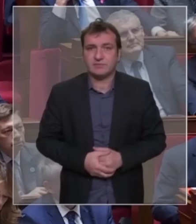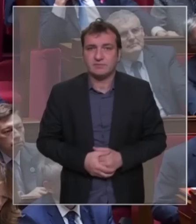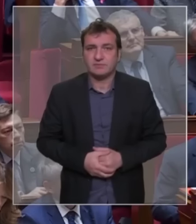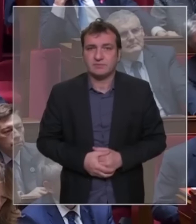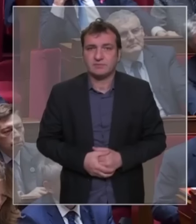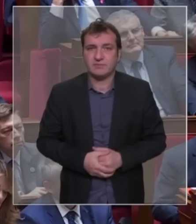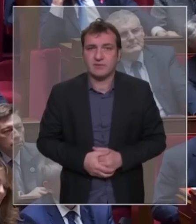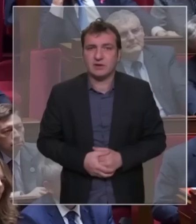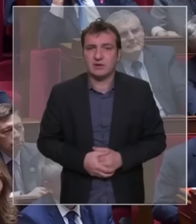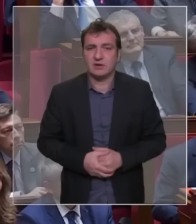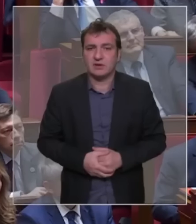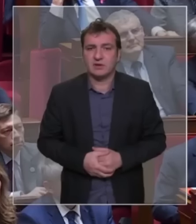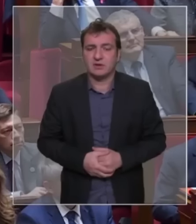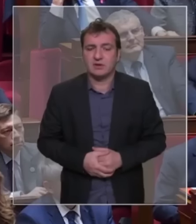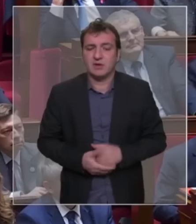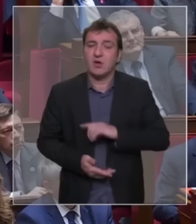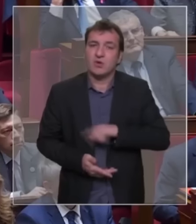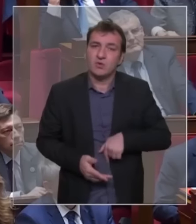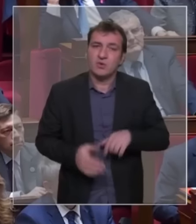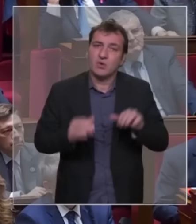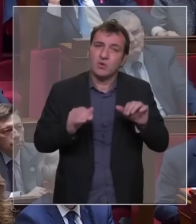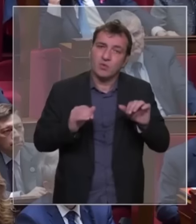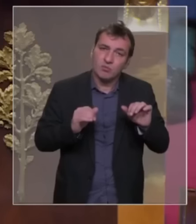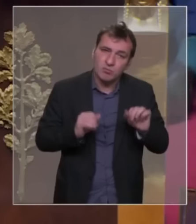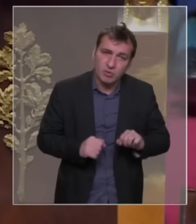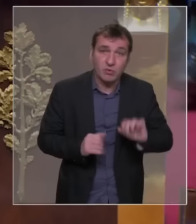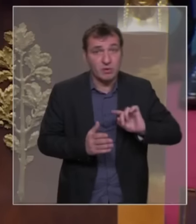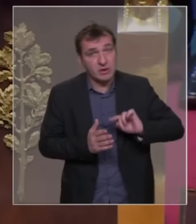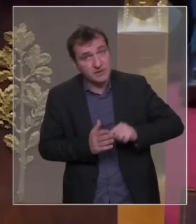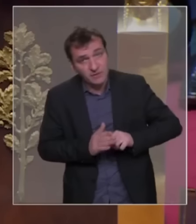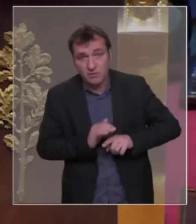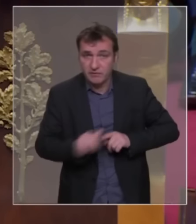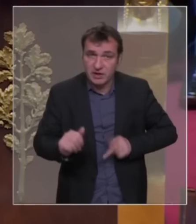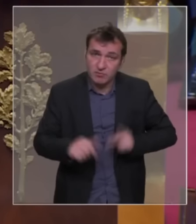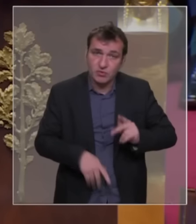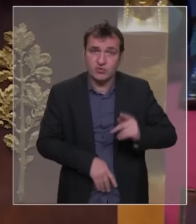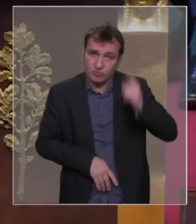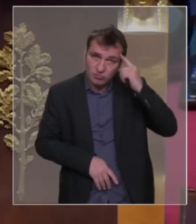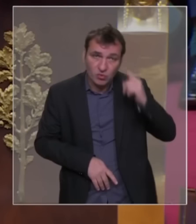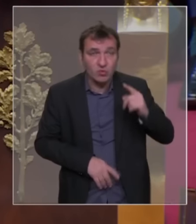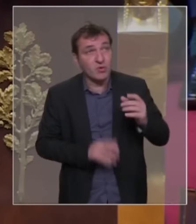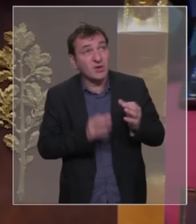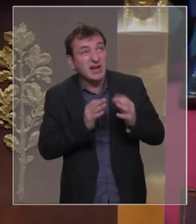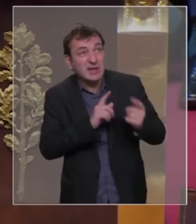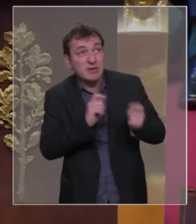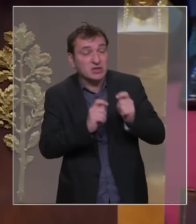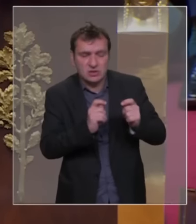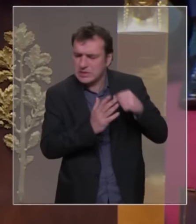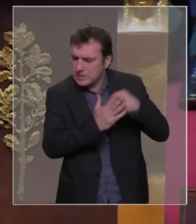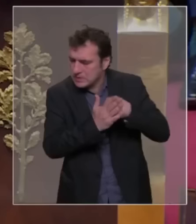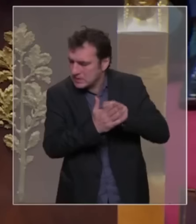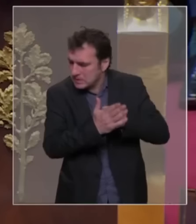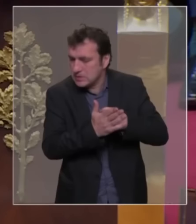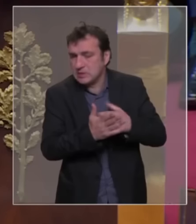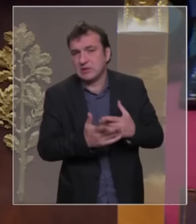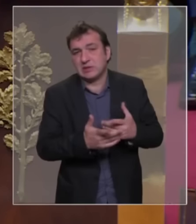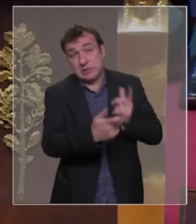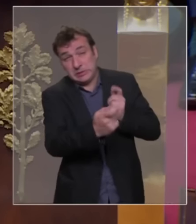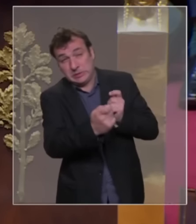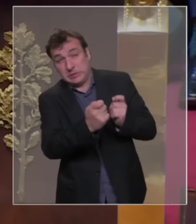Nous pouvons et nous devons faire plus pour lutter contre le changement climatique et prévenir tous les risques de plus en